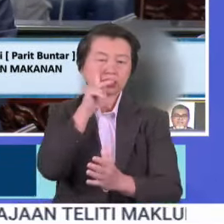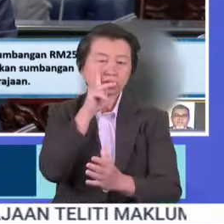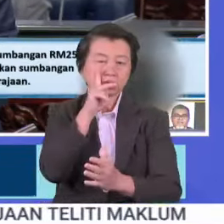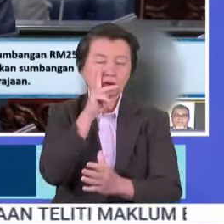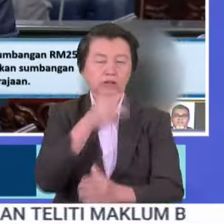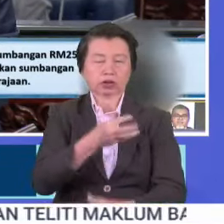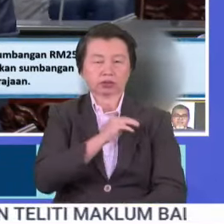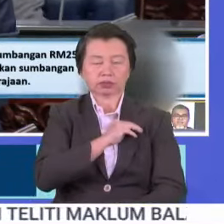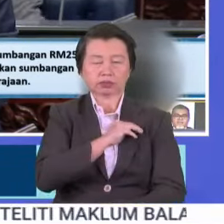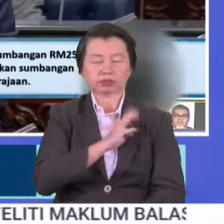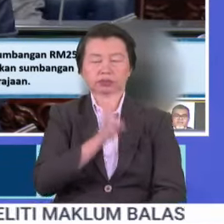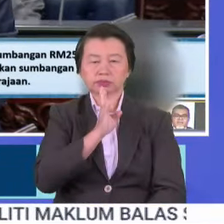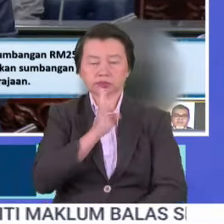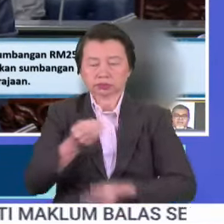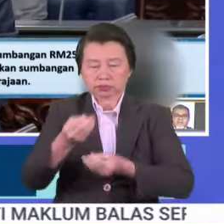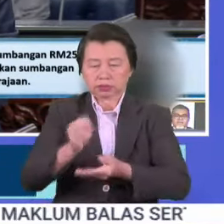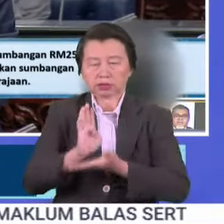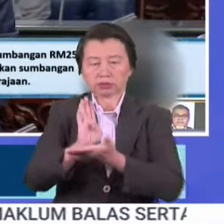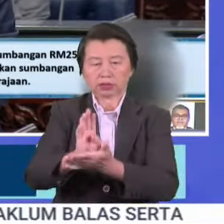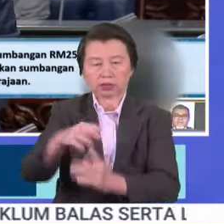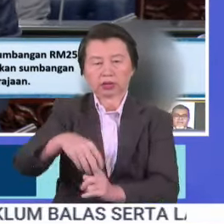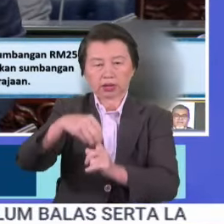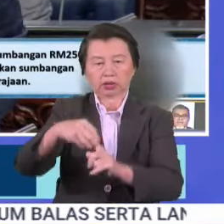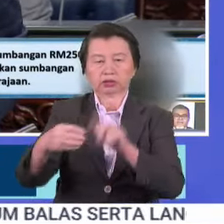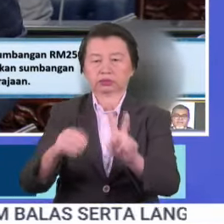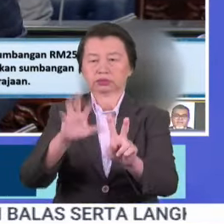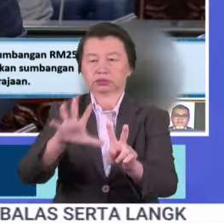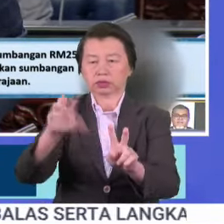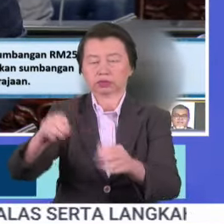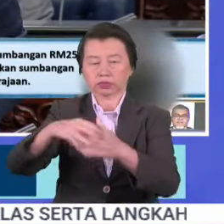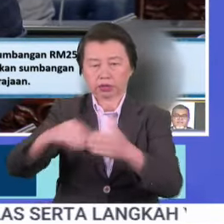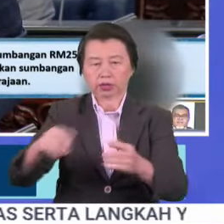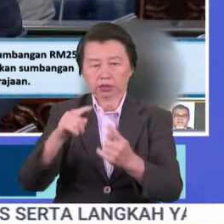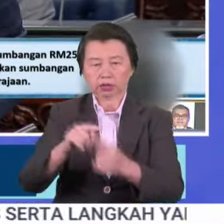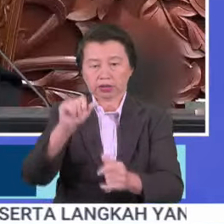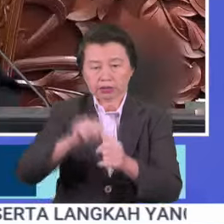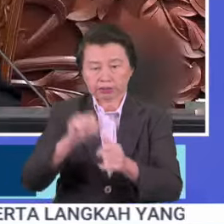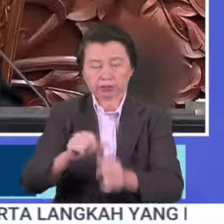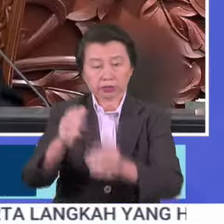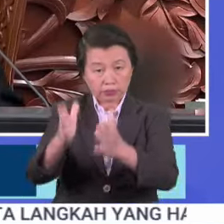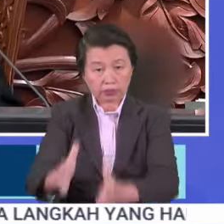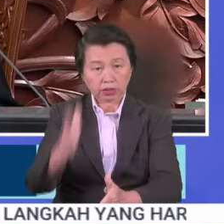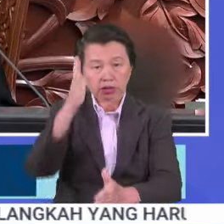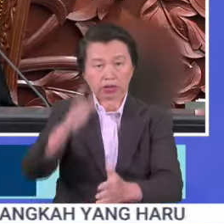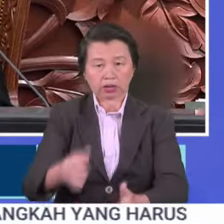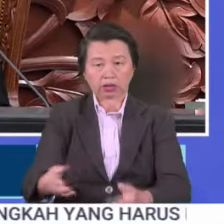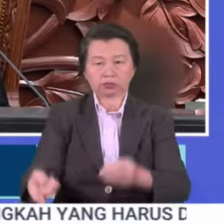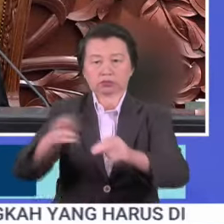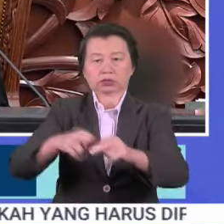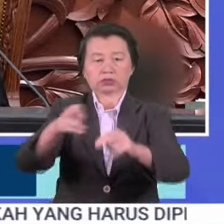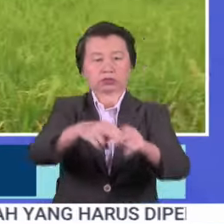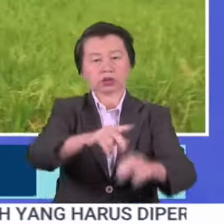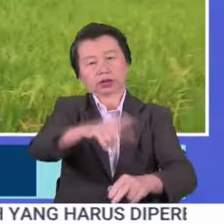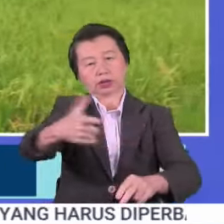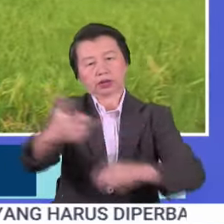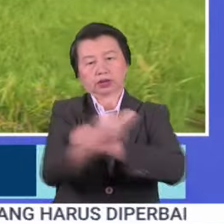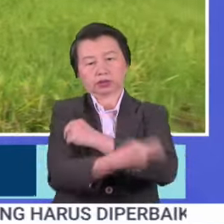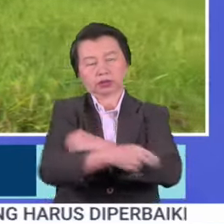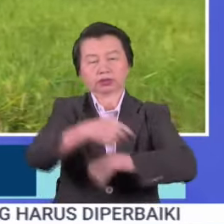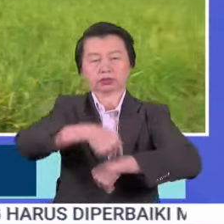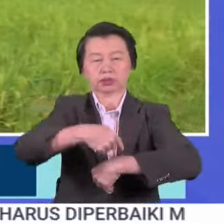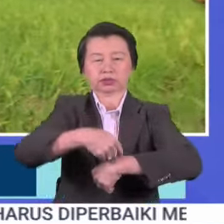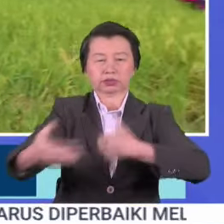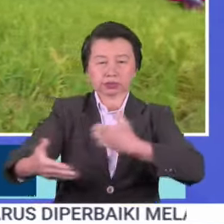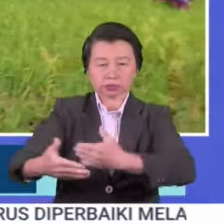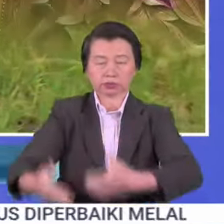Timbalan Menteri KPKM, pemberian bantuan khas RM250 kepada setiap pesawah itu akan diperluas ke negeri lain dalam masa